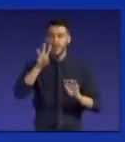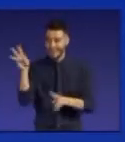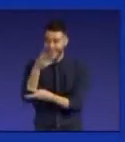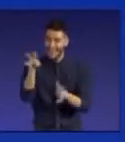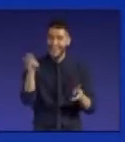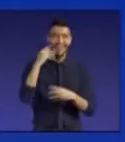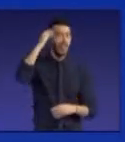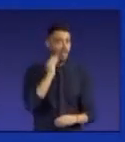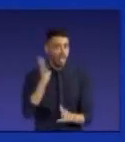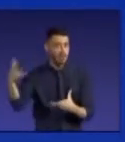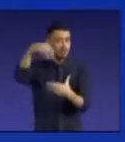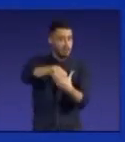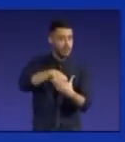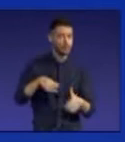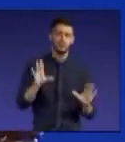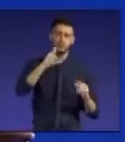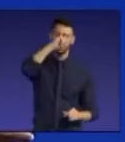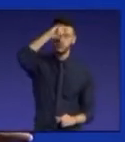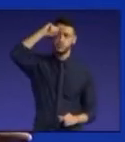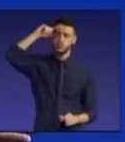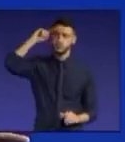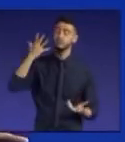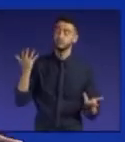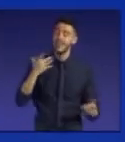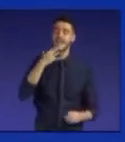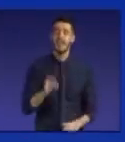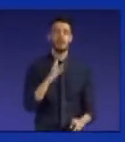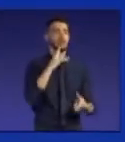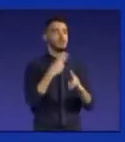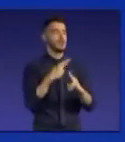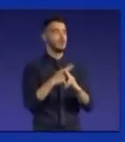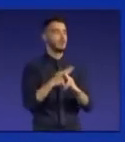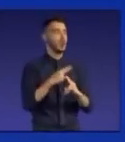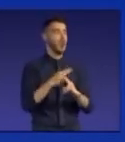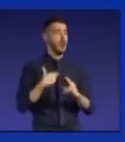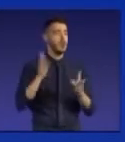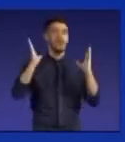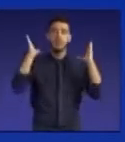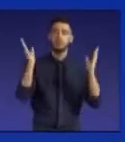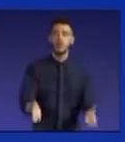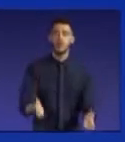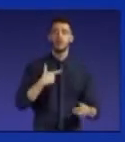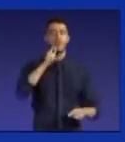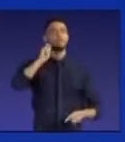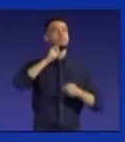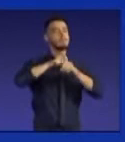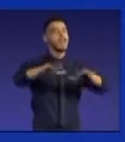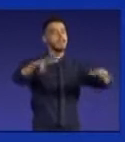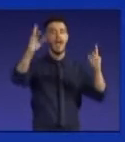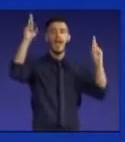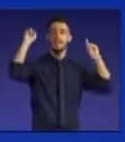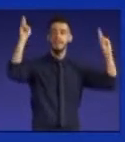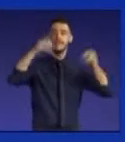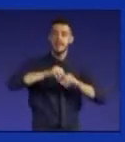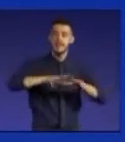κοινά. Γι' αυτό και έχει τόσο μεγάλη σημασία να μπορέσουμε να περάσουμε αυτό το μήνυμα της ελπίδας και της